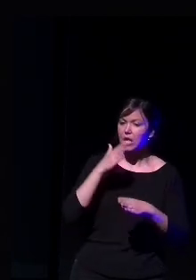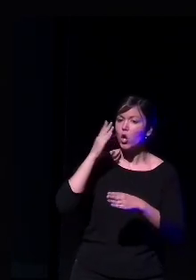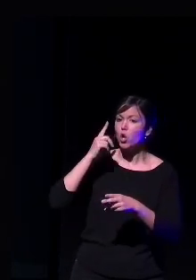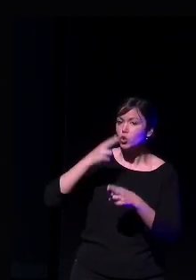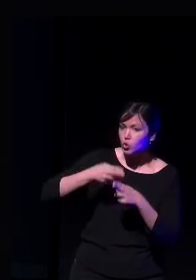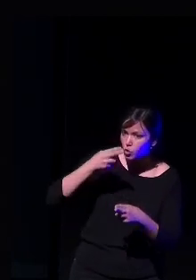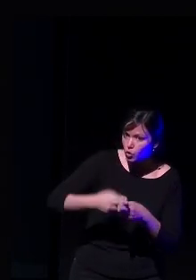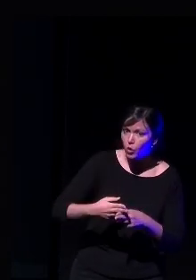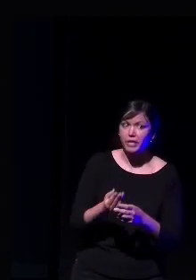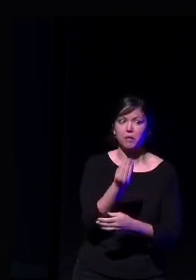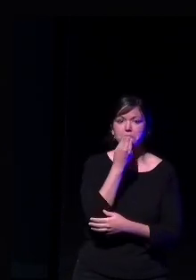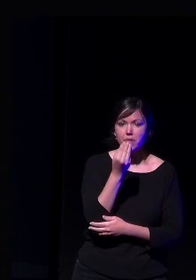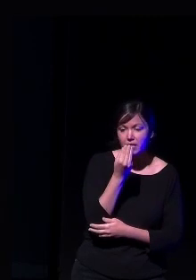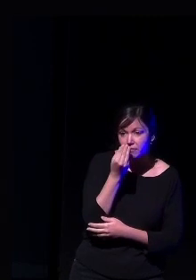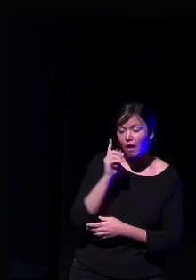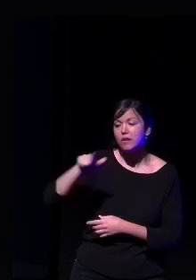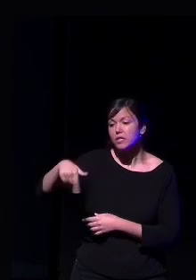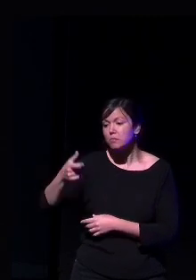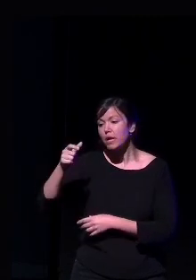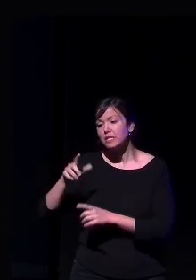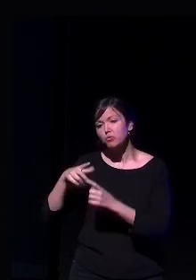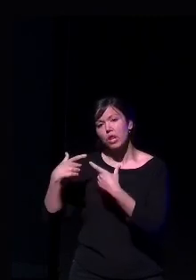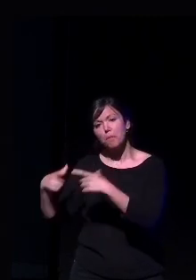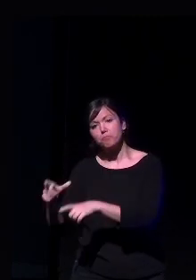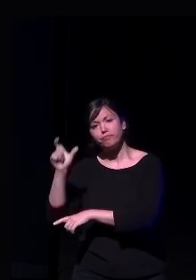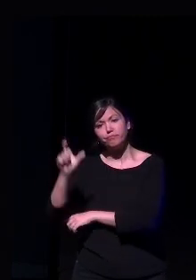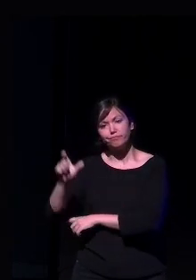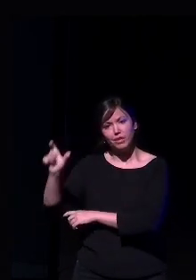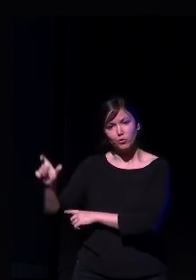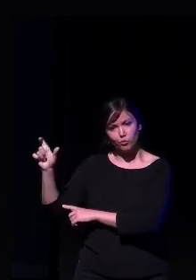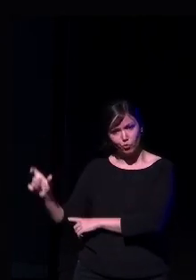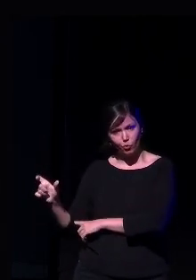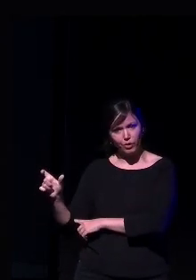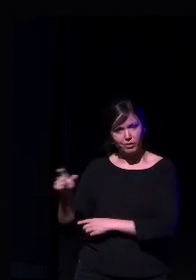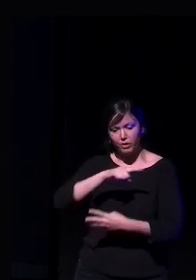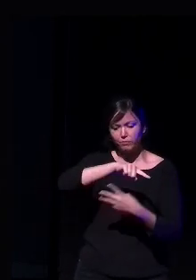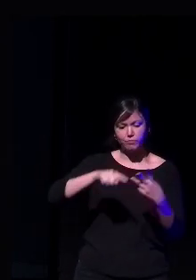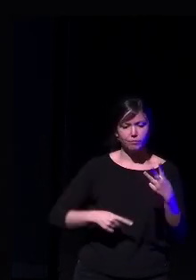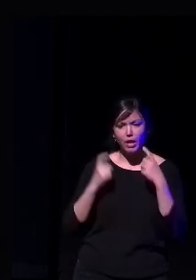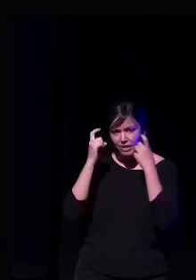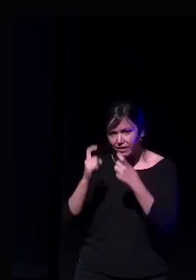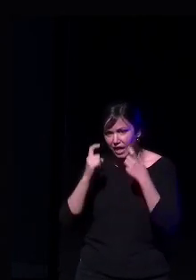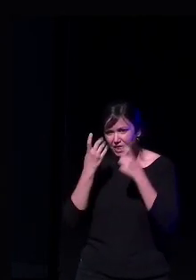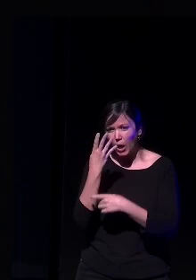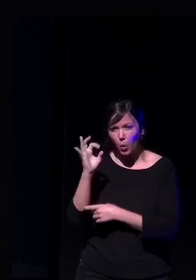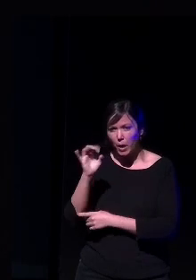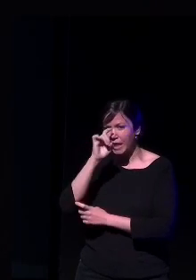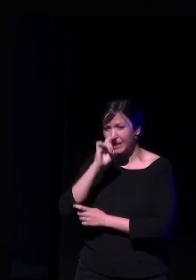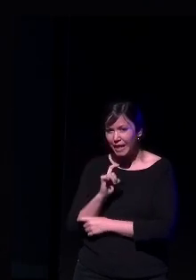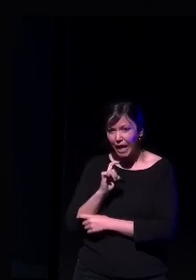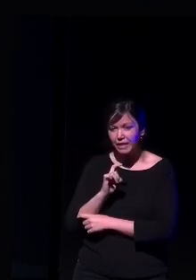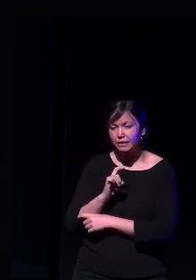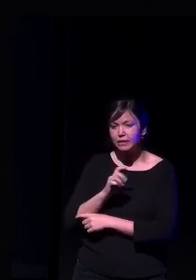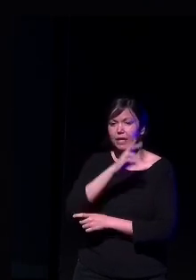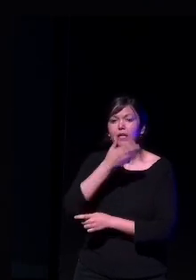la part de menjar i la part humana. Aquesta que és la que jo he intentat durant 40 anys, donar escalf